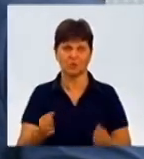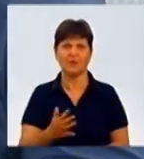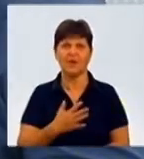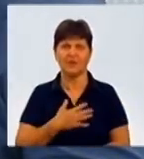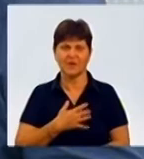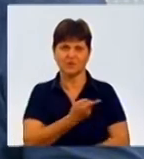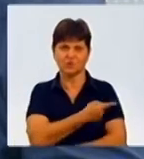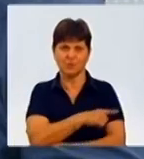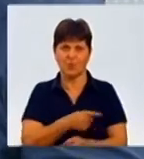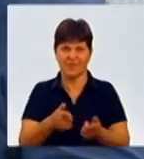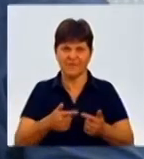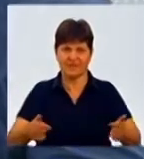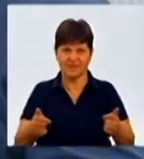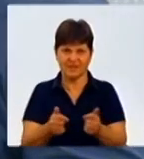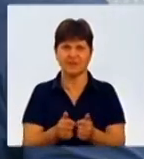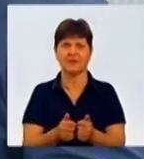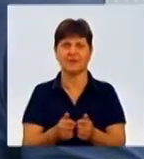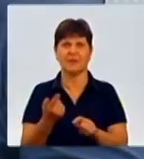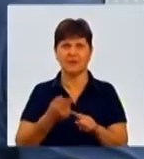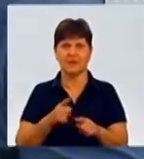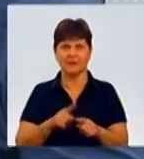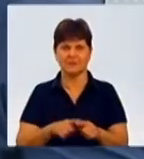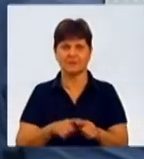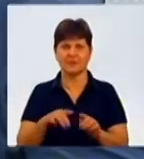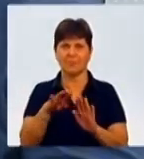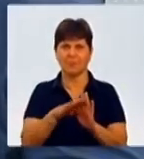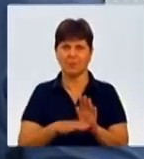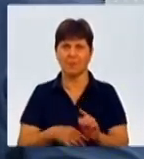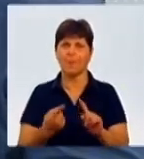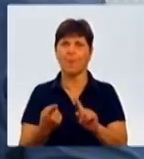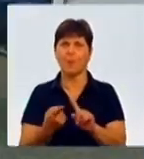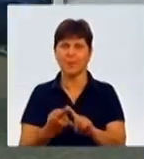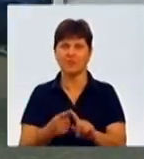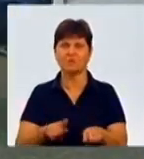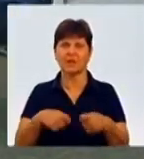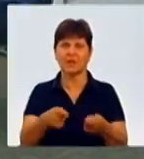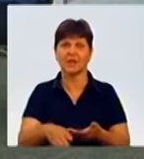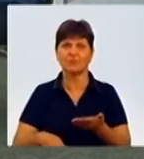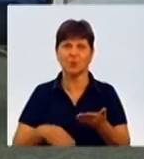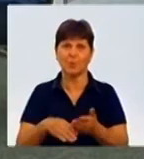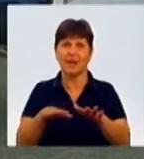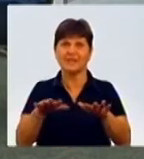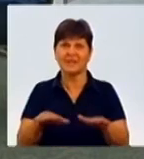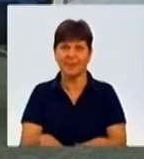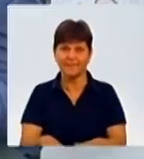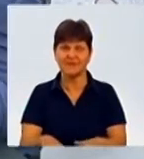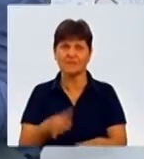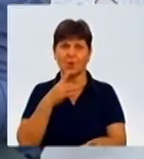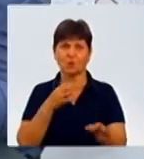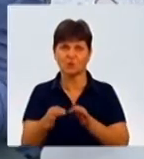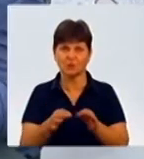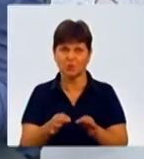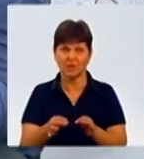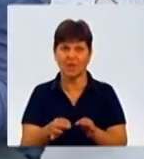відділенні. Тому ціль, я думаю, це оправдана. По-перше, ми надаємо допомогу на місці, консультативну. Ми скеровуємо